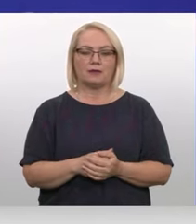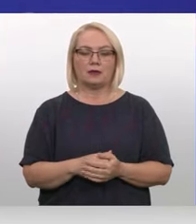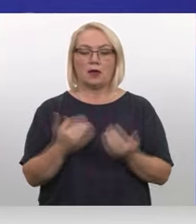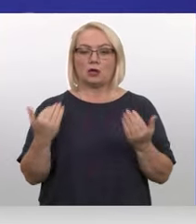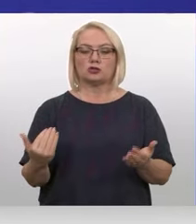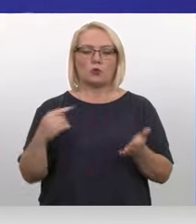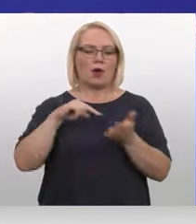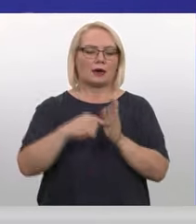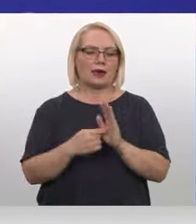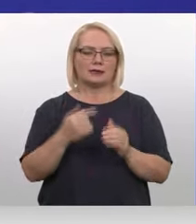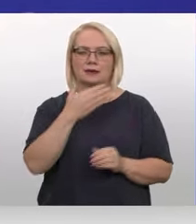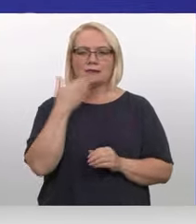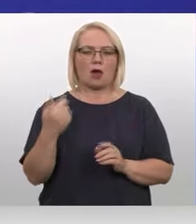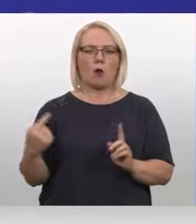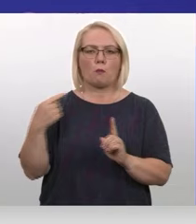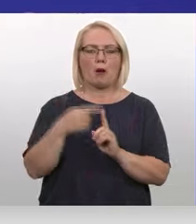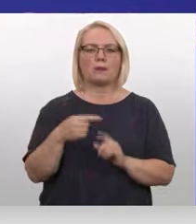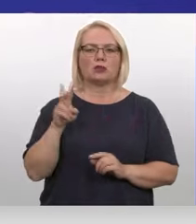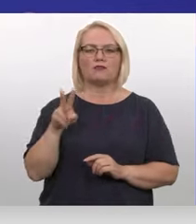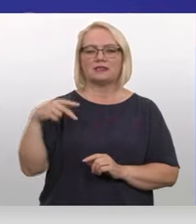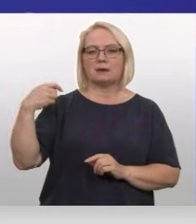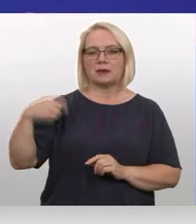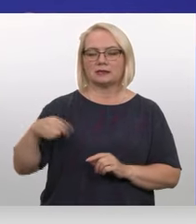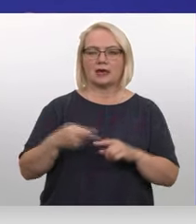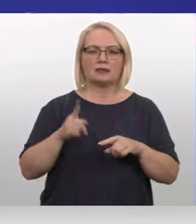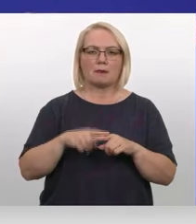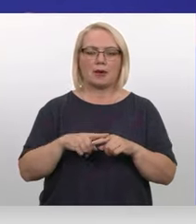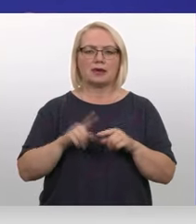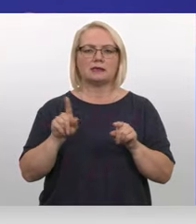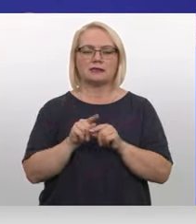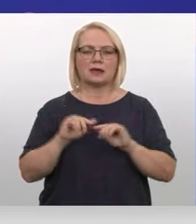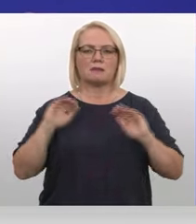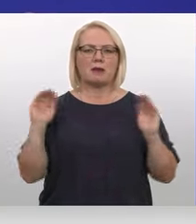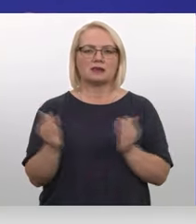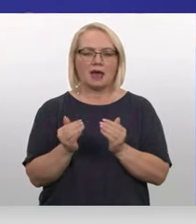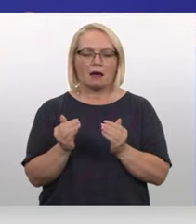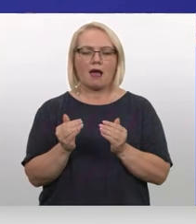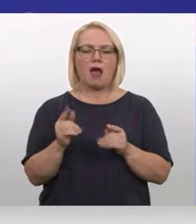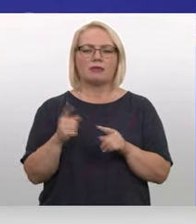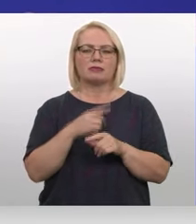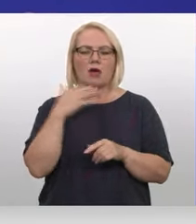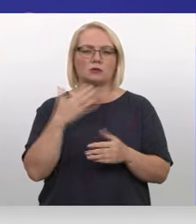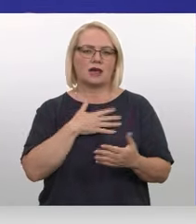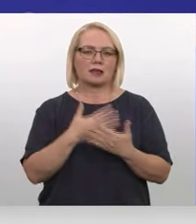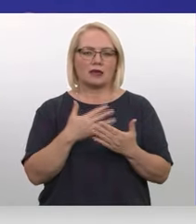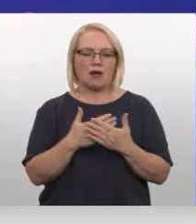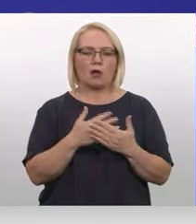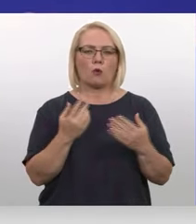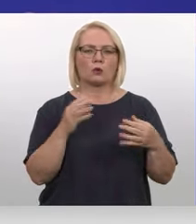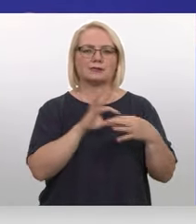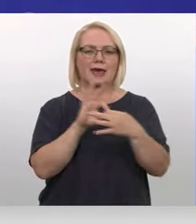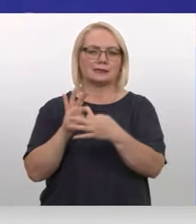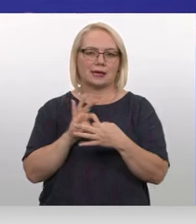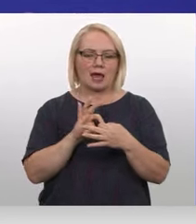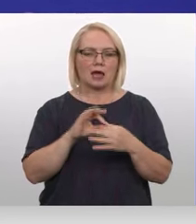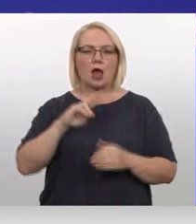Šoreiz mums nav papildu viceprezidentu slāņa, tāpēc mums ir plānāka struktūra, interaktīvāka un savstarpēji saistītāka.